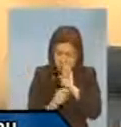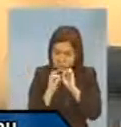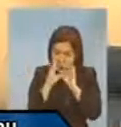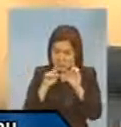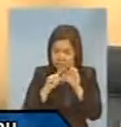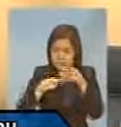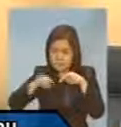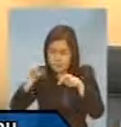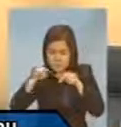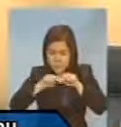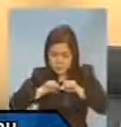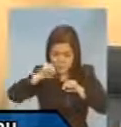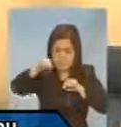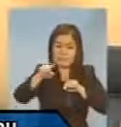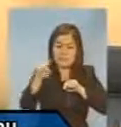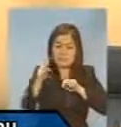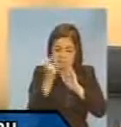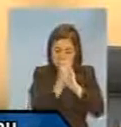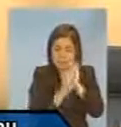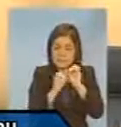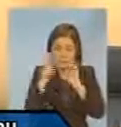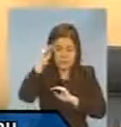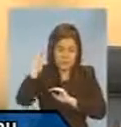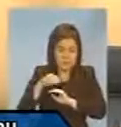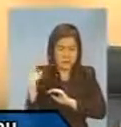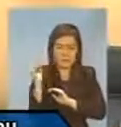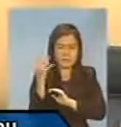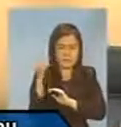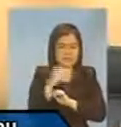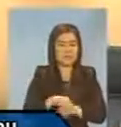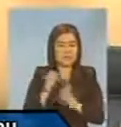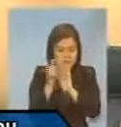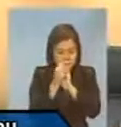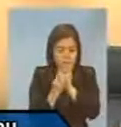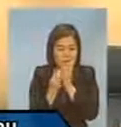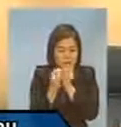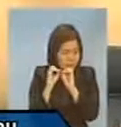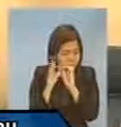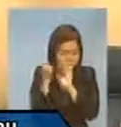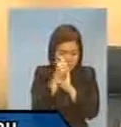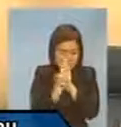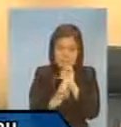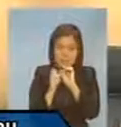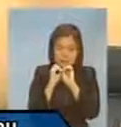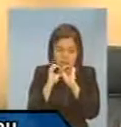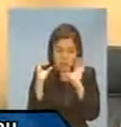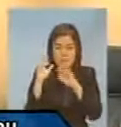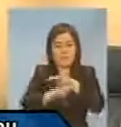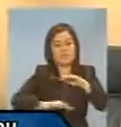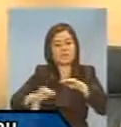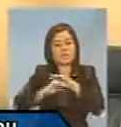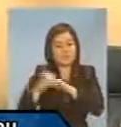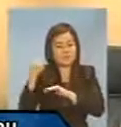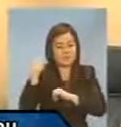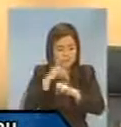วัตต์ชั่วโมงต่อปีหรือเท่ากับ 5% ของกระแสไฟฟ้าสำรองของประเทศทำให้เกิดวิกฤตไฟฟ้าซึ่งตรงนี้คุณชัดชาติก็ชี้แจงบอ